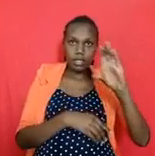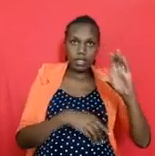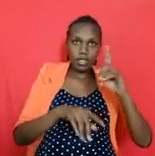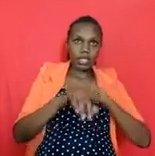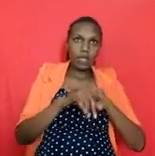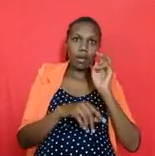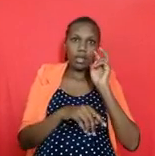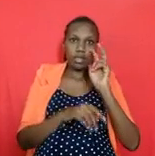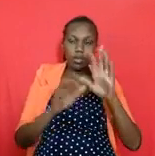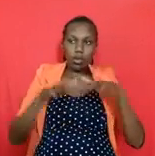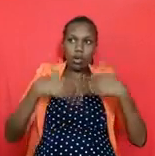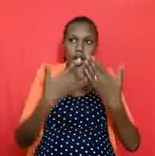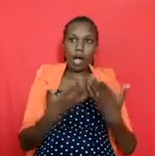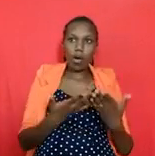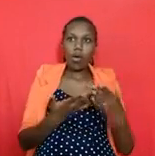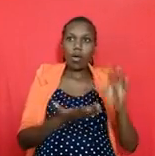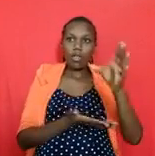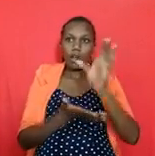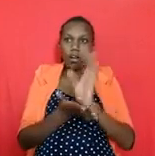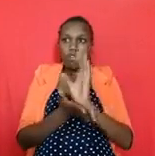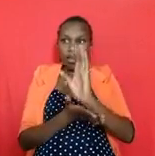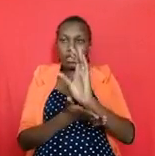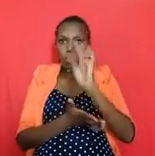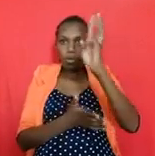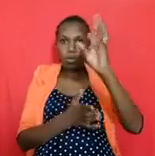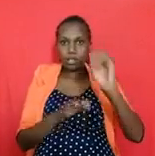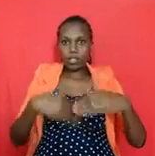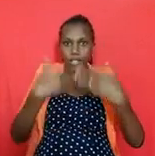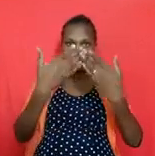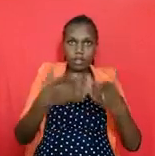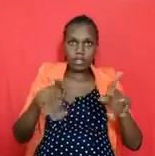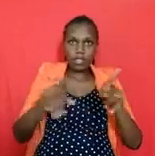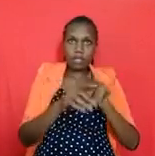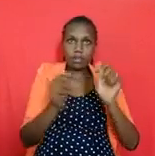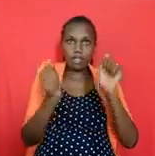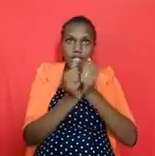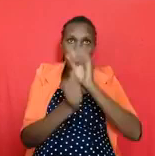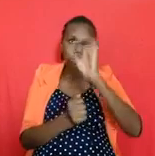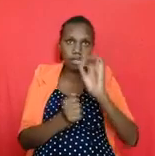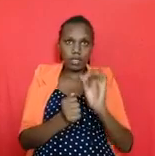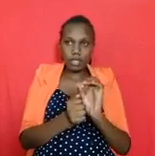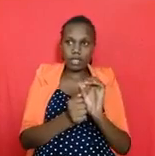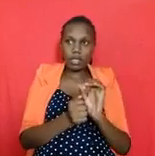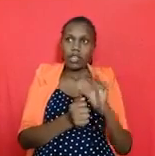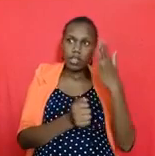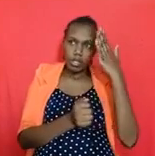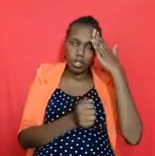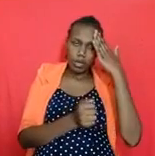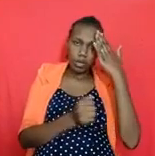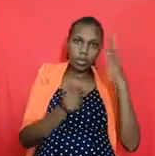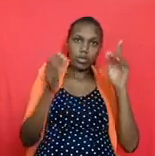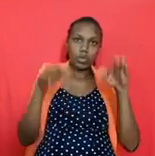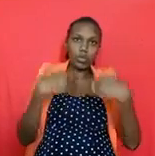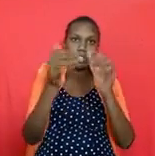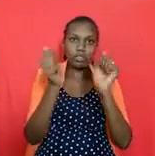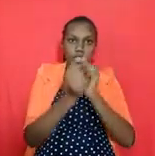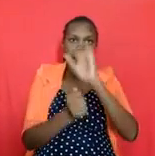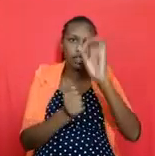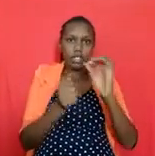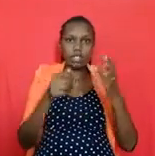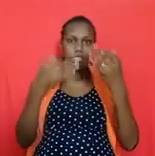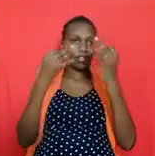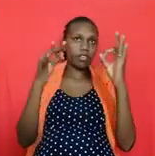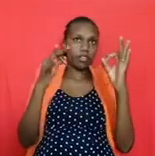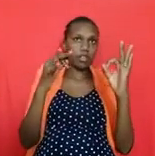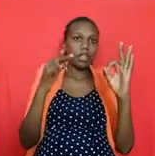ndĩronire ũrĩa mĩhothi ĩrarutagwo na makĩria tithe tondũ tithe mũndũ ndaheanaga tithe tarĩ free will